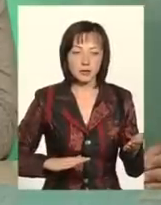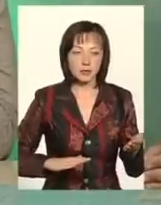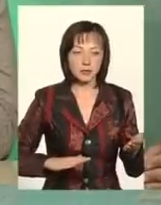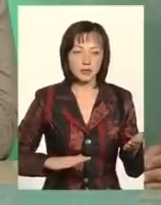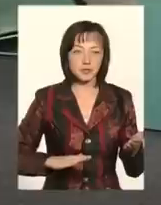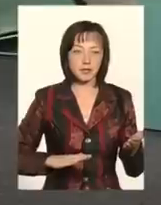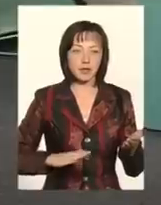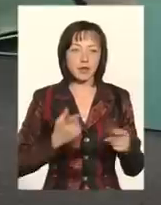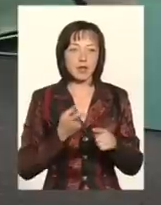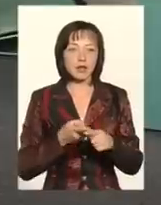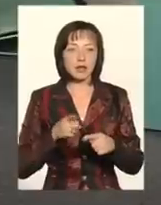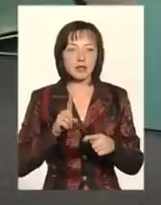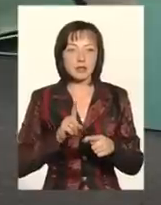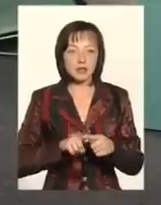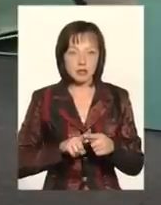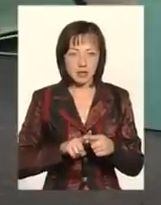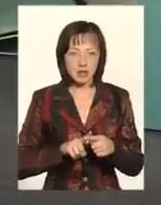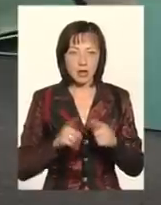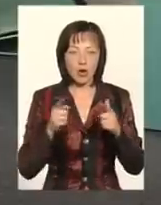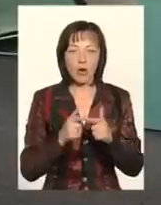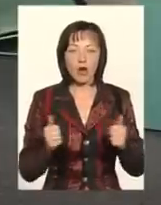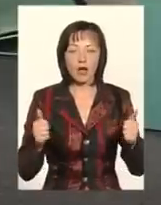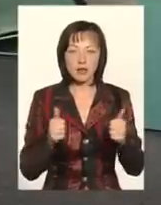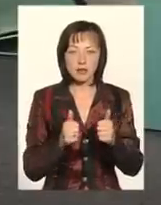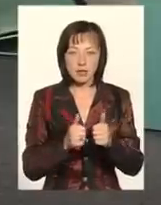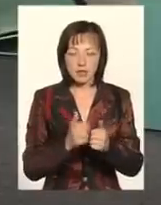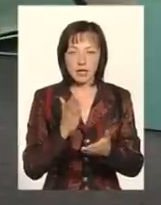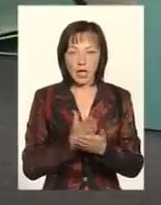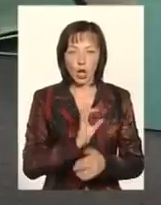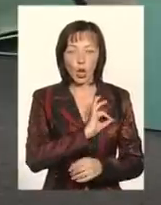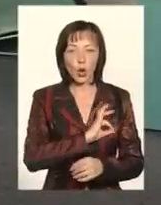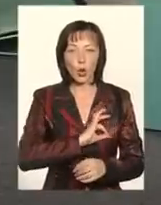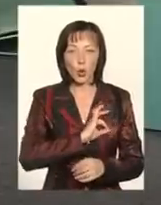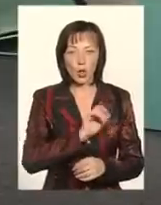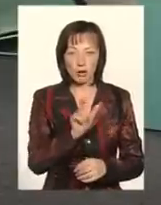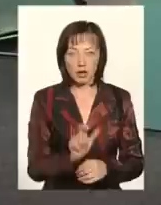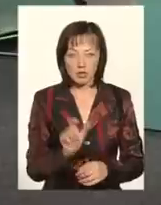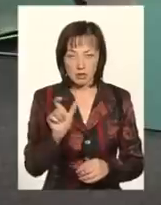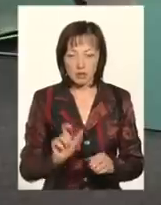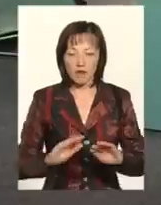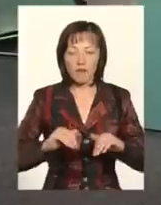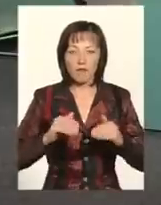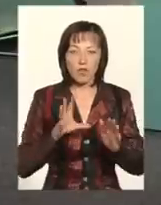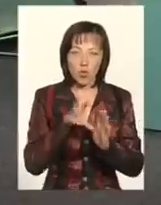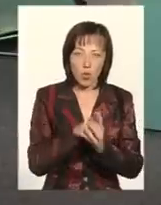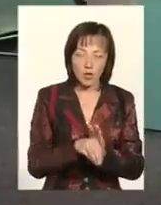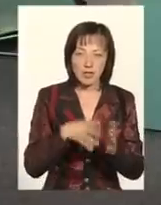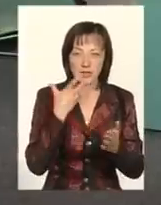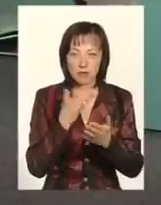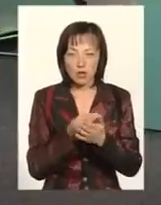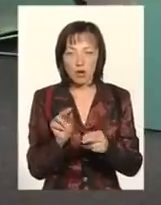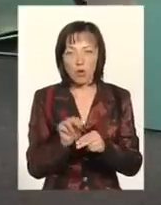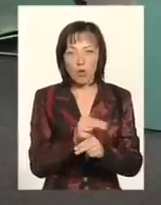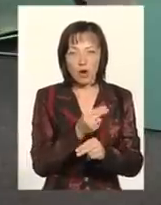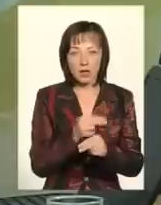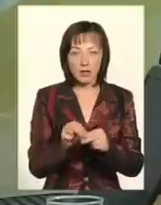організації існують є юристи які дійсності вносять свої корективи при прийнятті тих чи інших